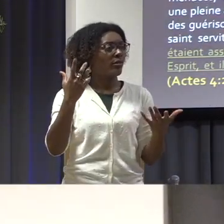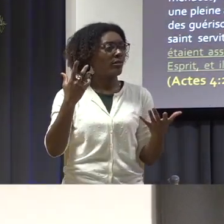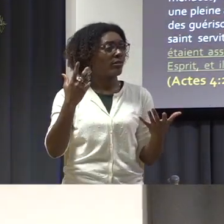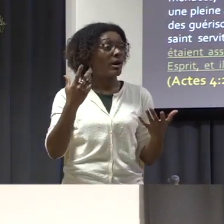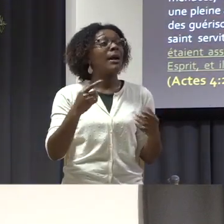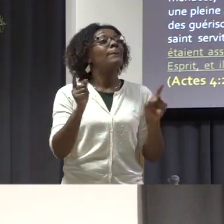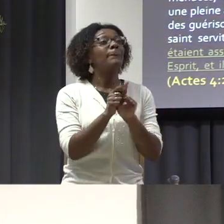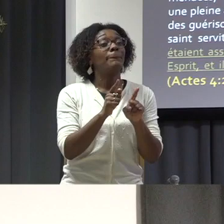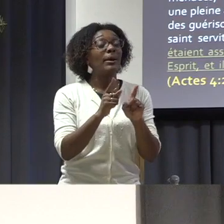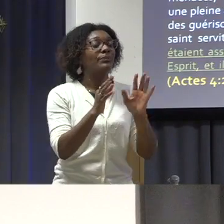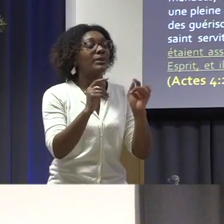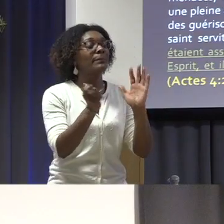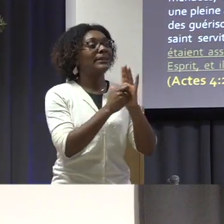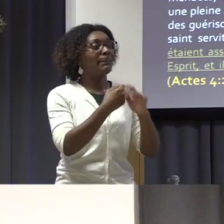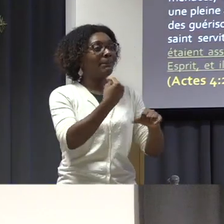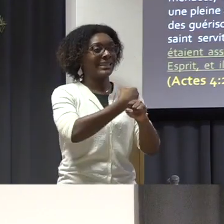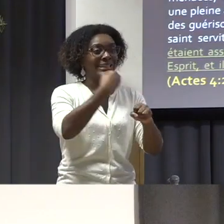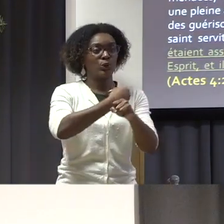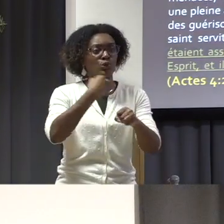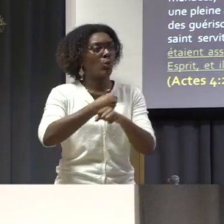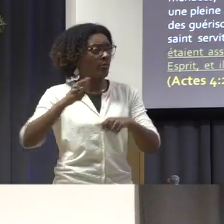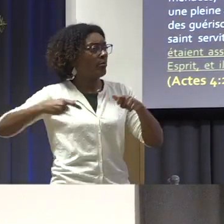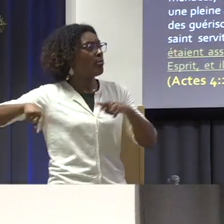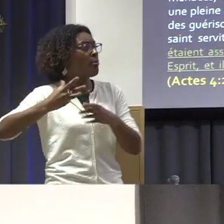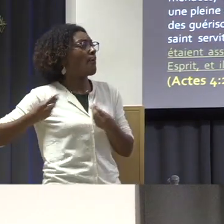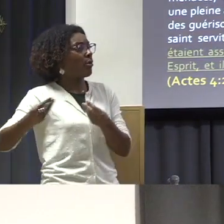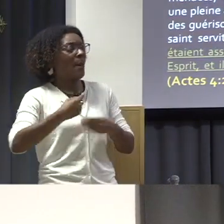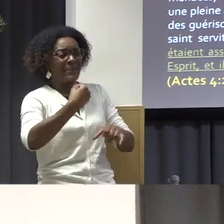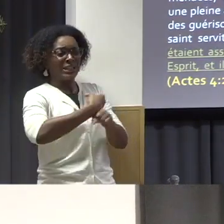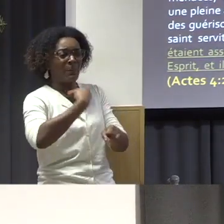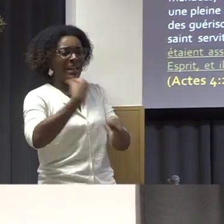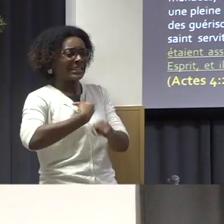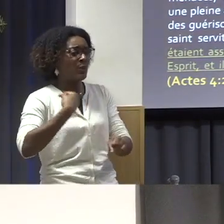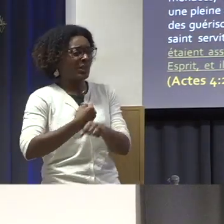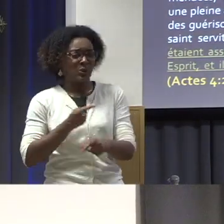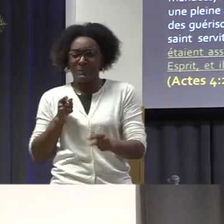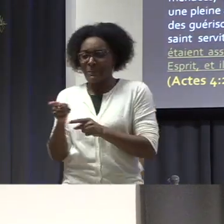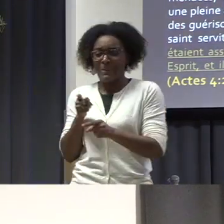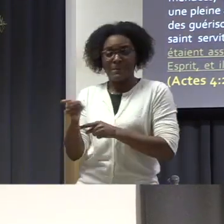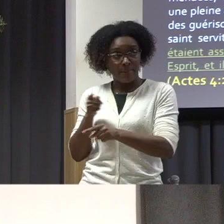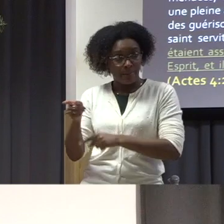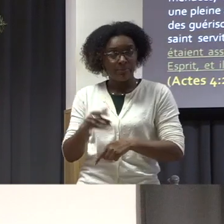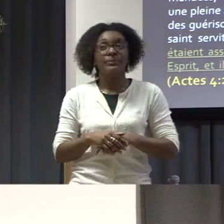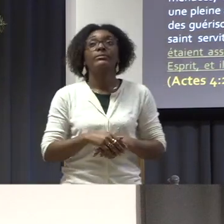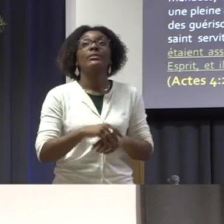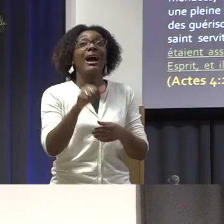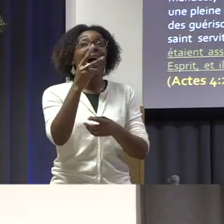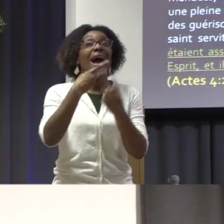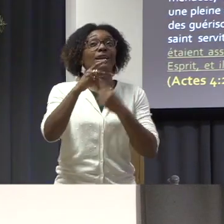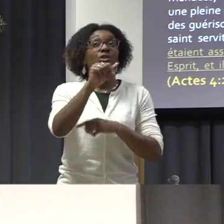persécutions commencé à fuser de toutes parts la mini le roi de la terre d'un acte iv se sont